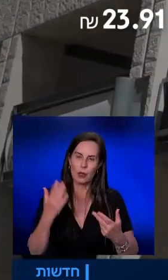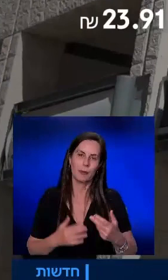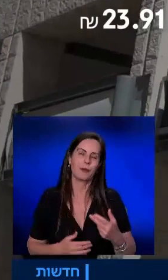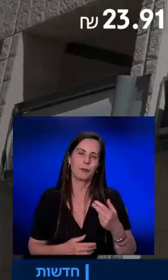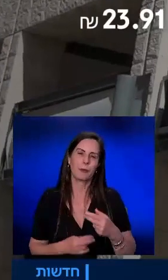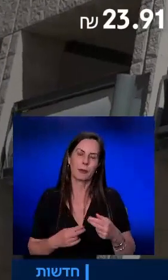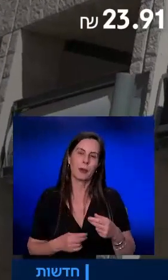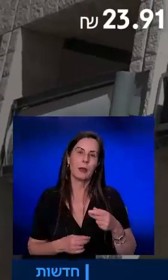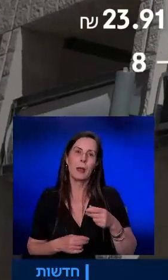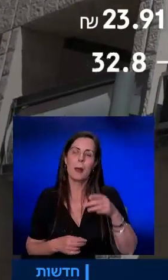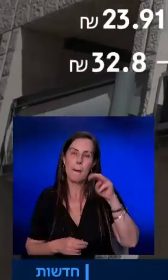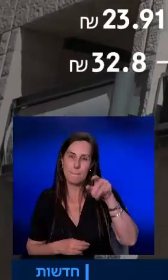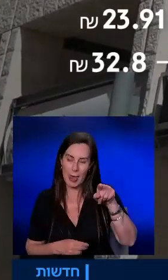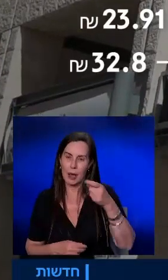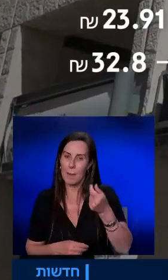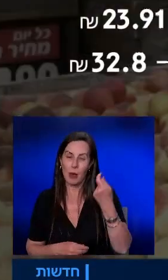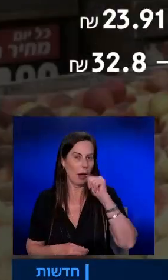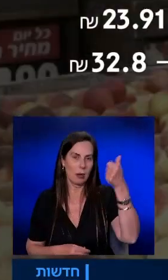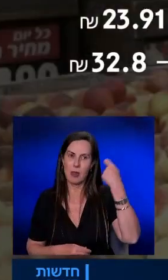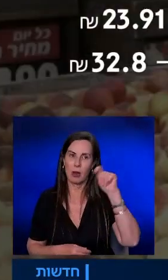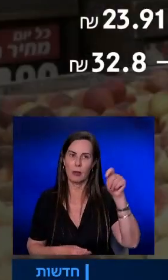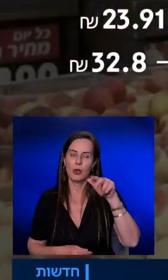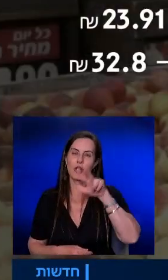23.90 שקלים, ובמגה בעיר המחיר היקר ביותר עם